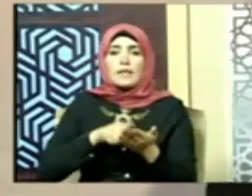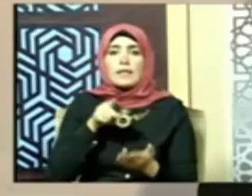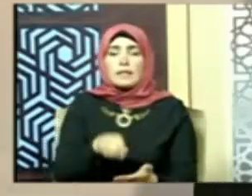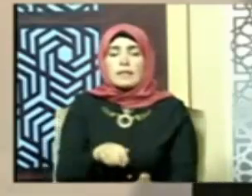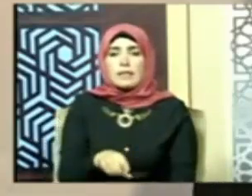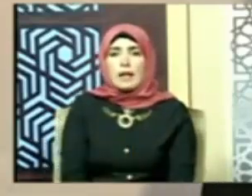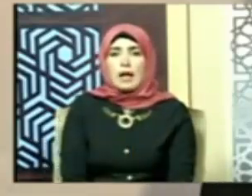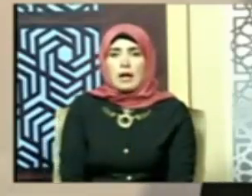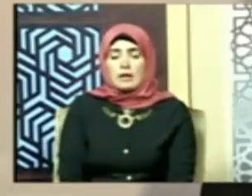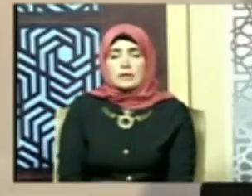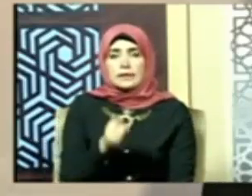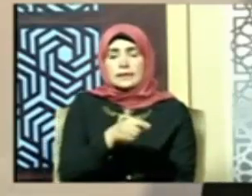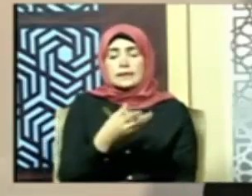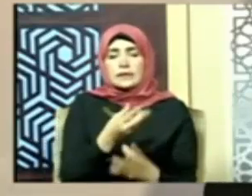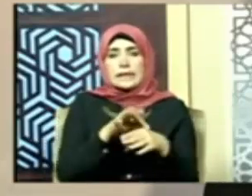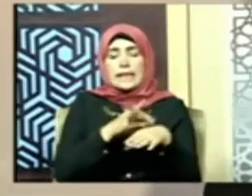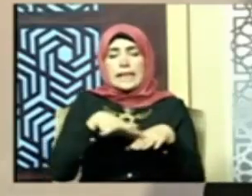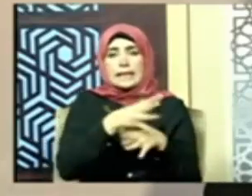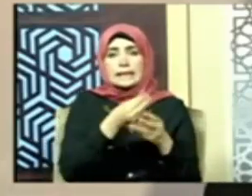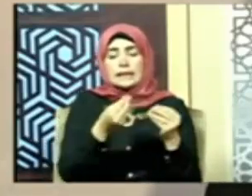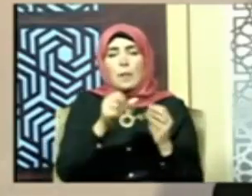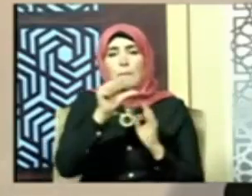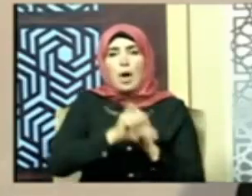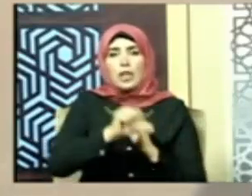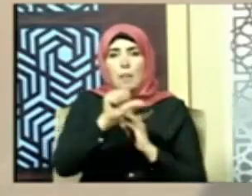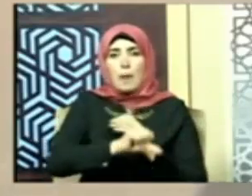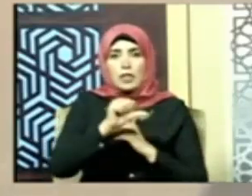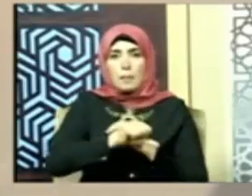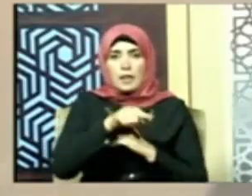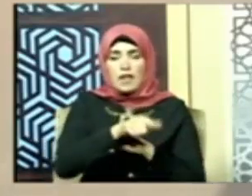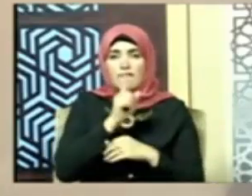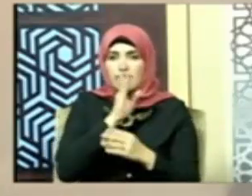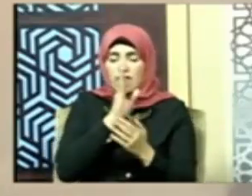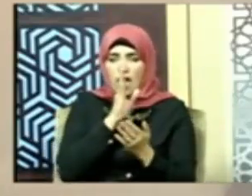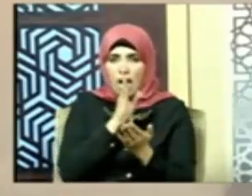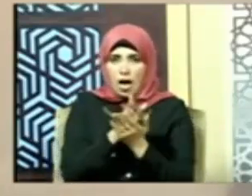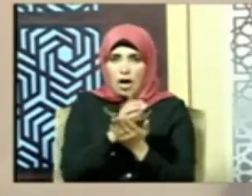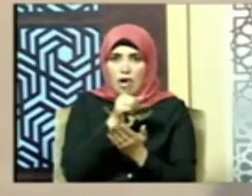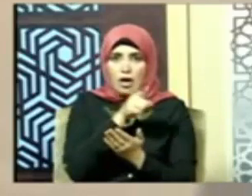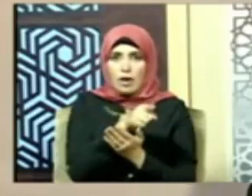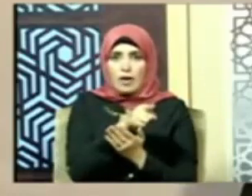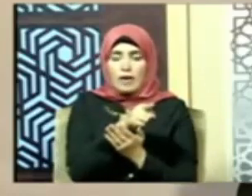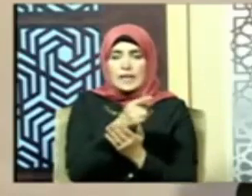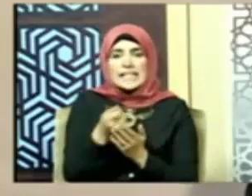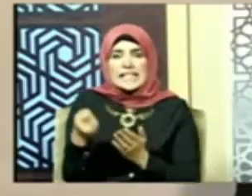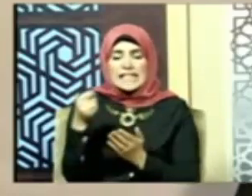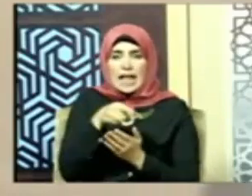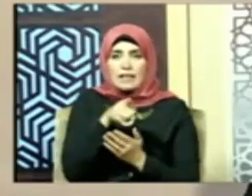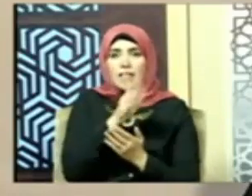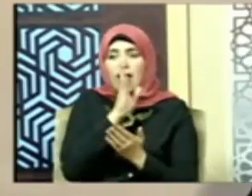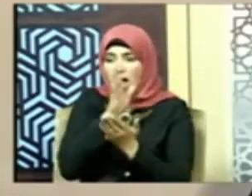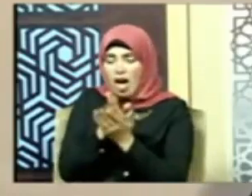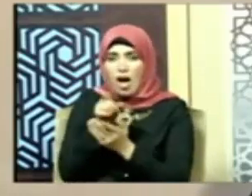تجاوز أهل الباطل في حق أهل الحق